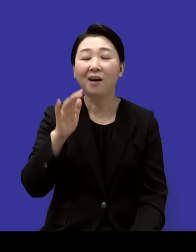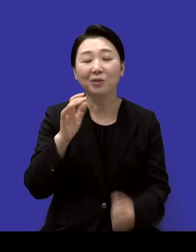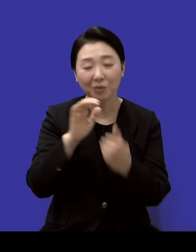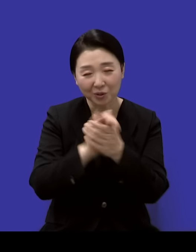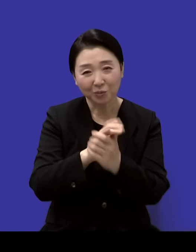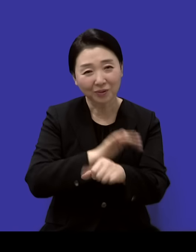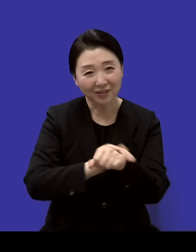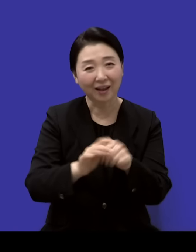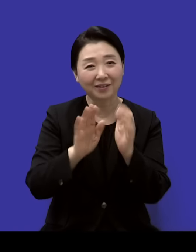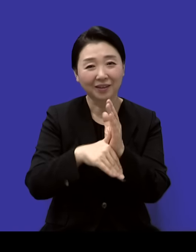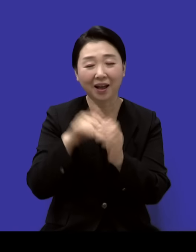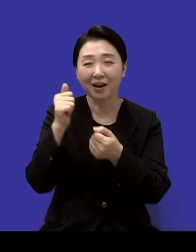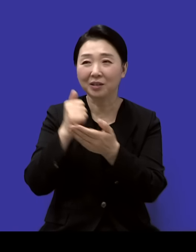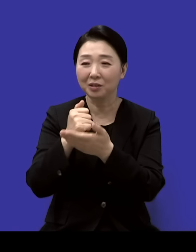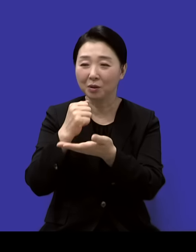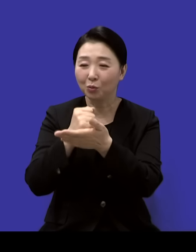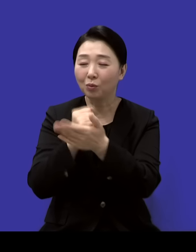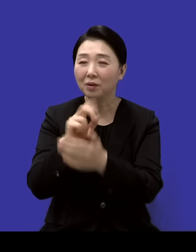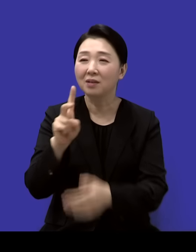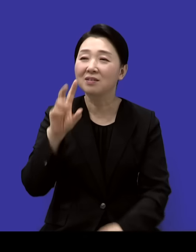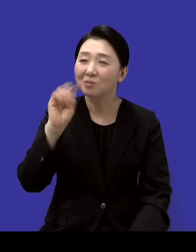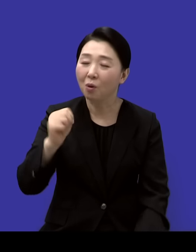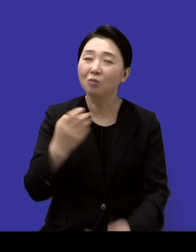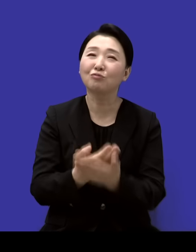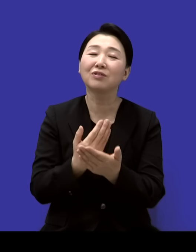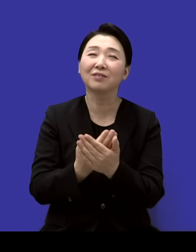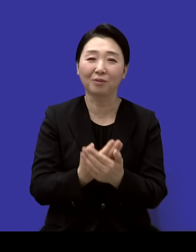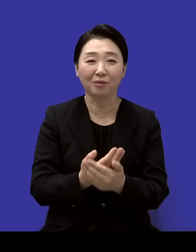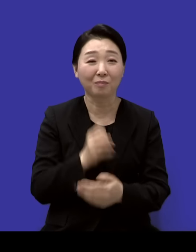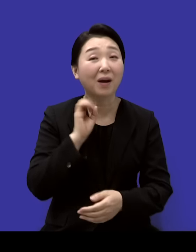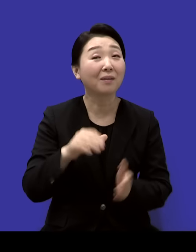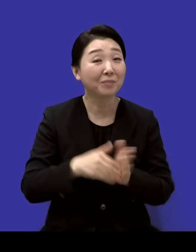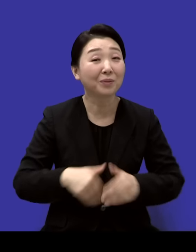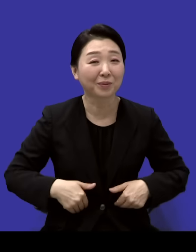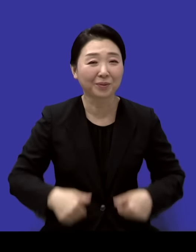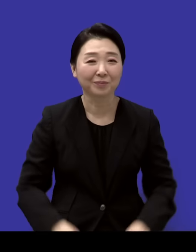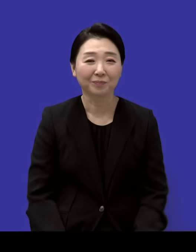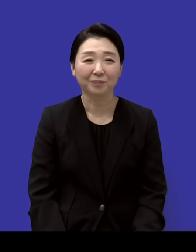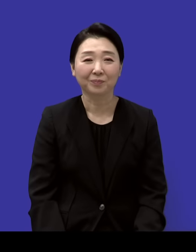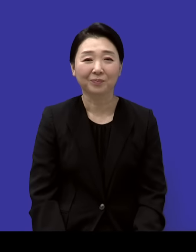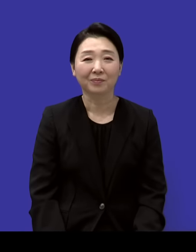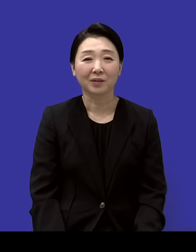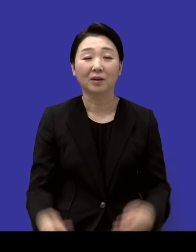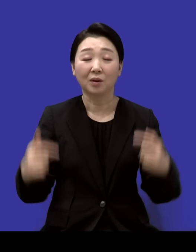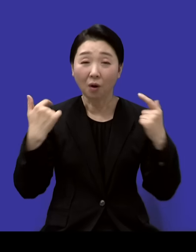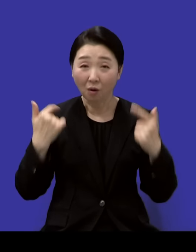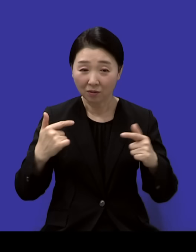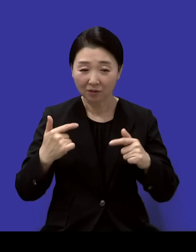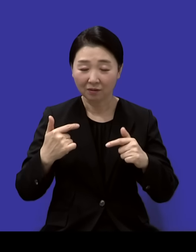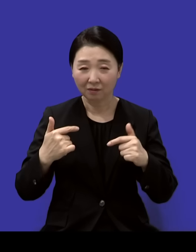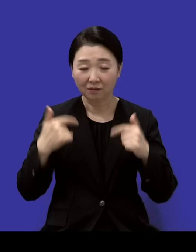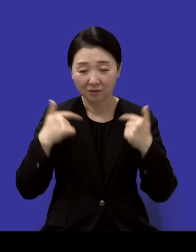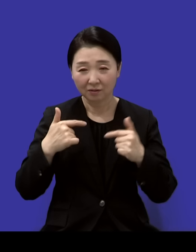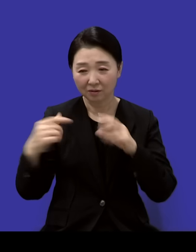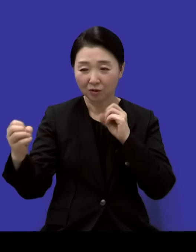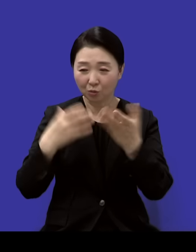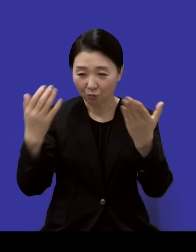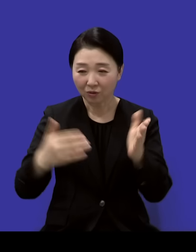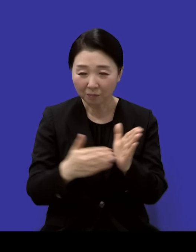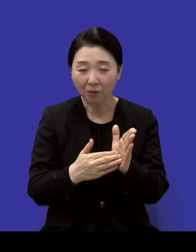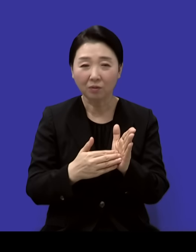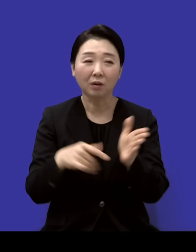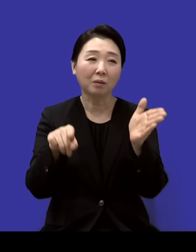뭐 10억, 30억, 20억 그러니까 한번 쭉 하지 그랬어요. 근데 저는 정말 놀랄 일도 아닌 게 네. 너무나 언제나 그렇게 해주셨기 때문에 네. 믿어 오심치